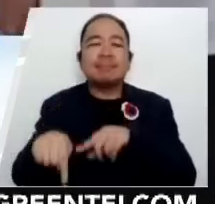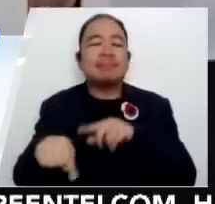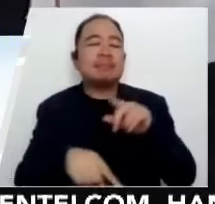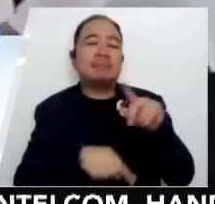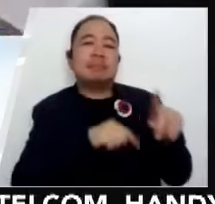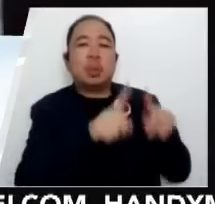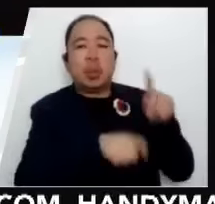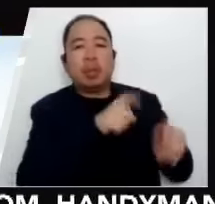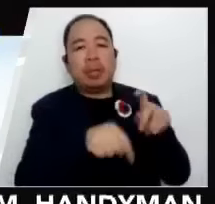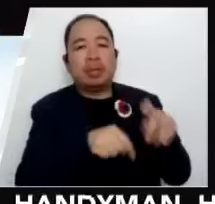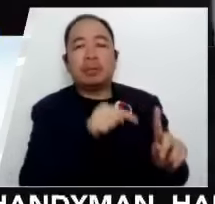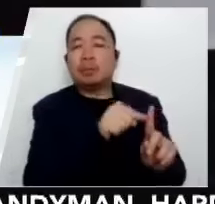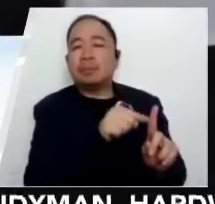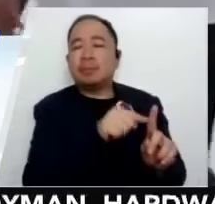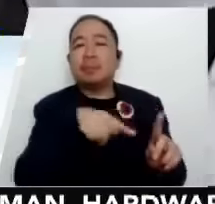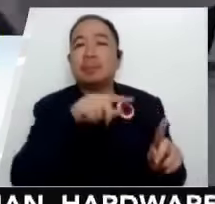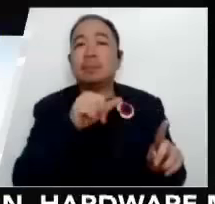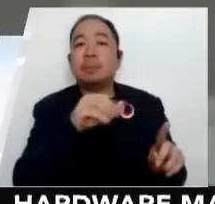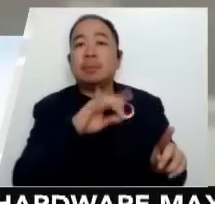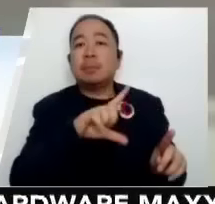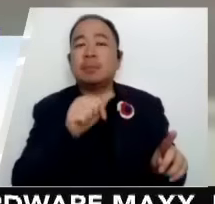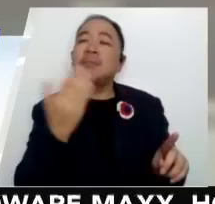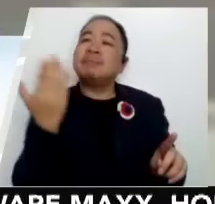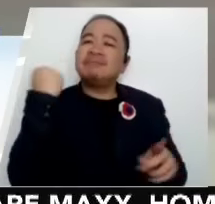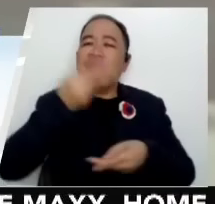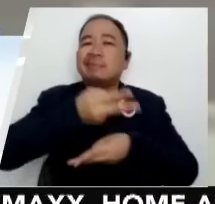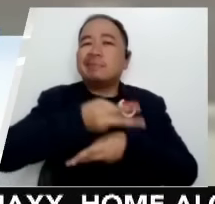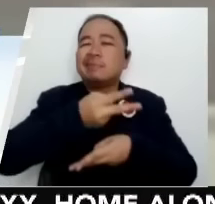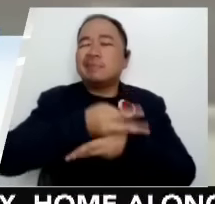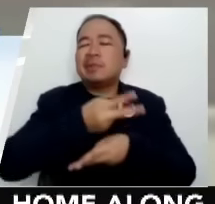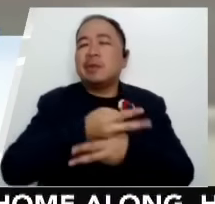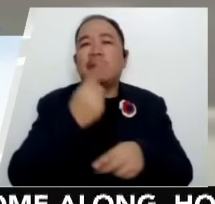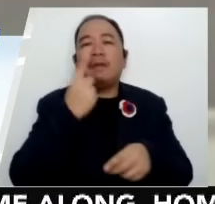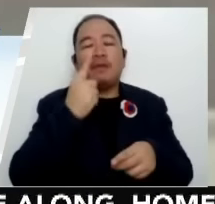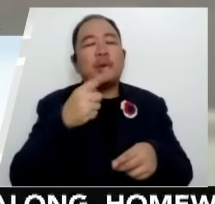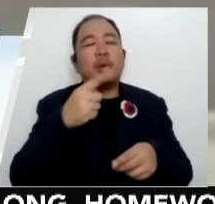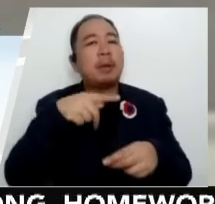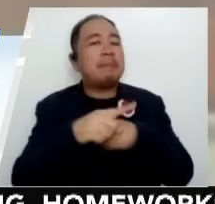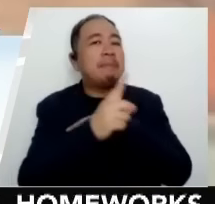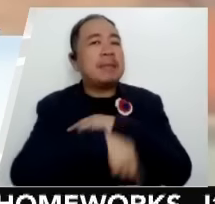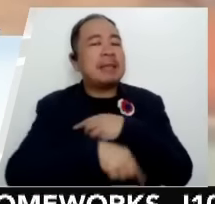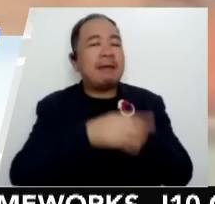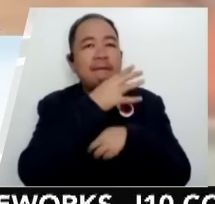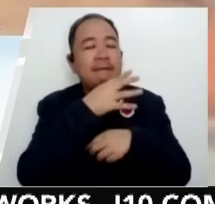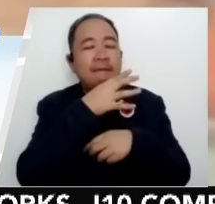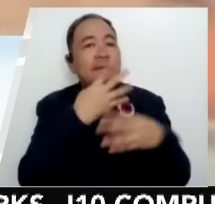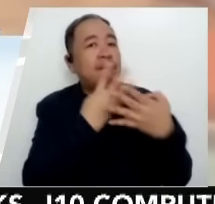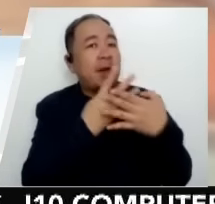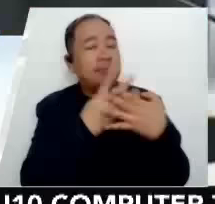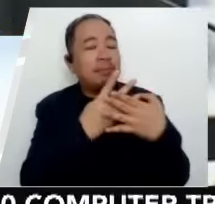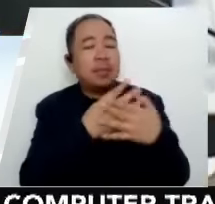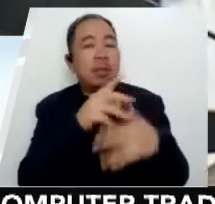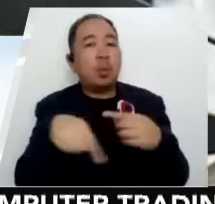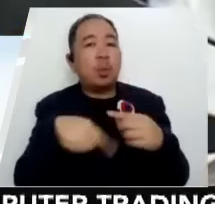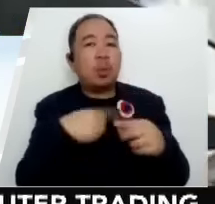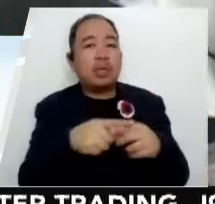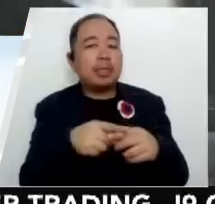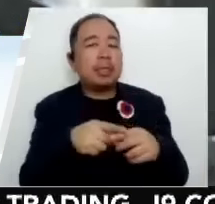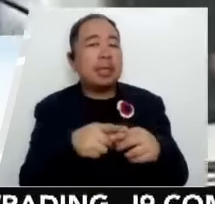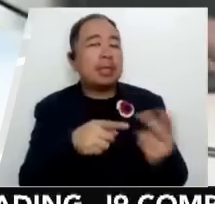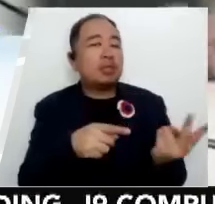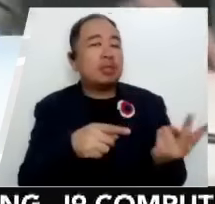warden noon ng Davao Prison and Penal Farm nang patayin ng dalawang inmate ang tatlong umano'y Chinese drug lords. Ayon sa